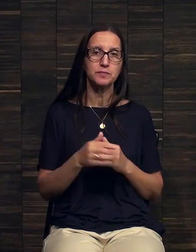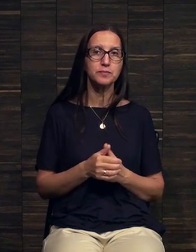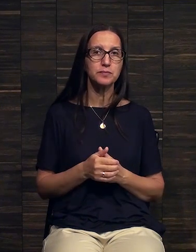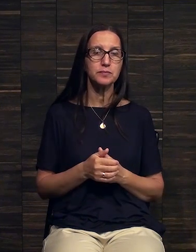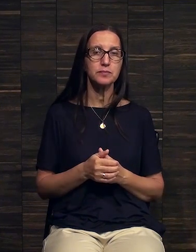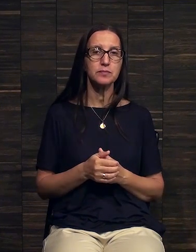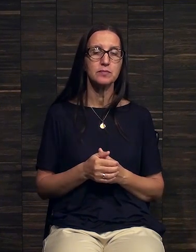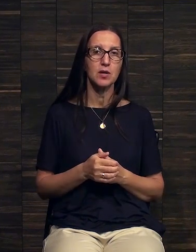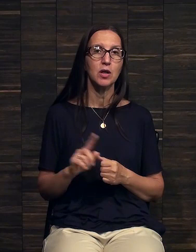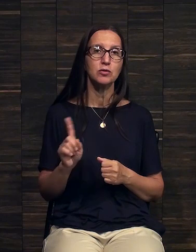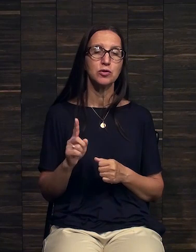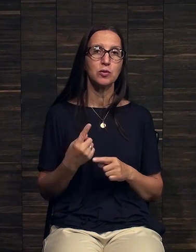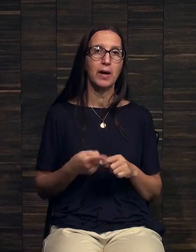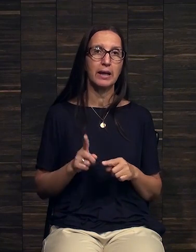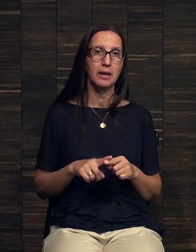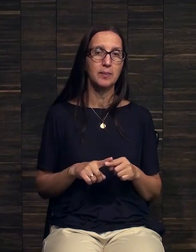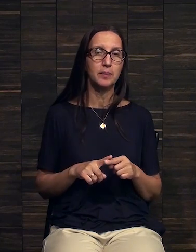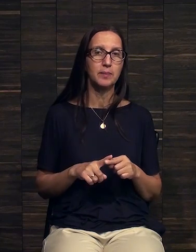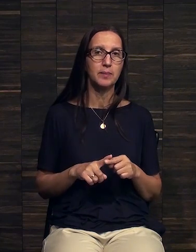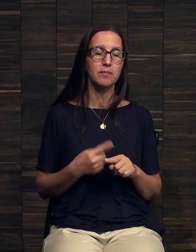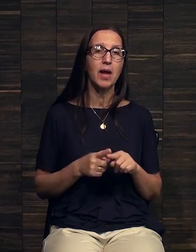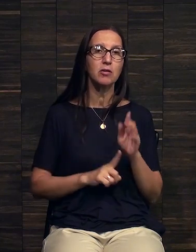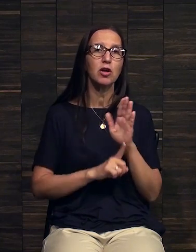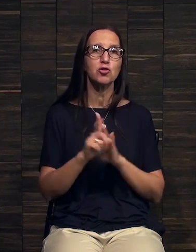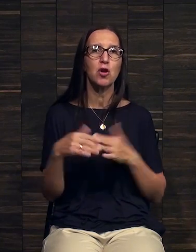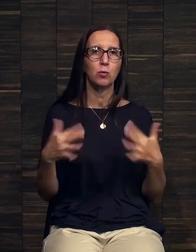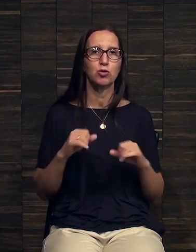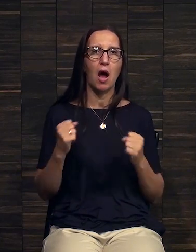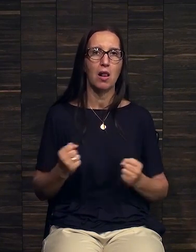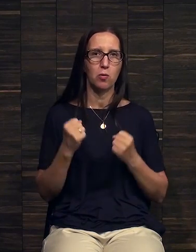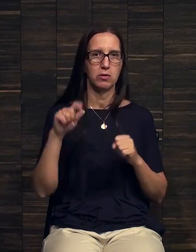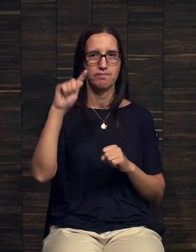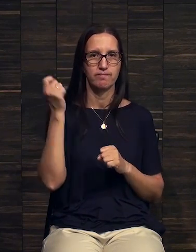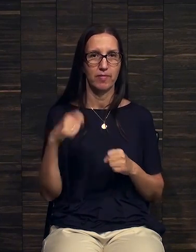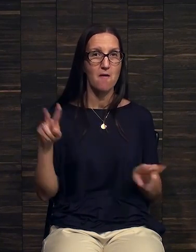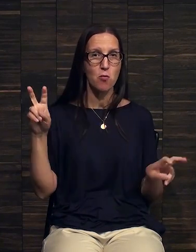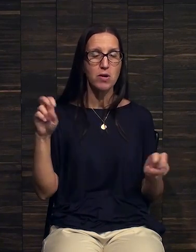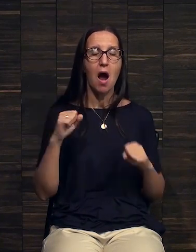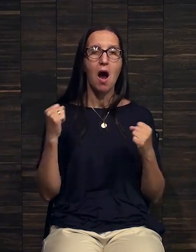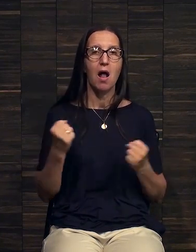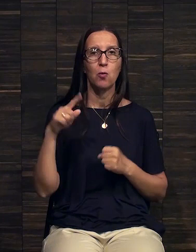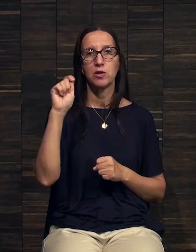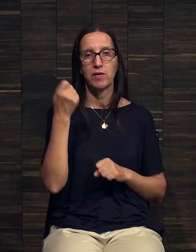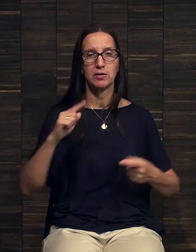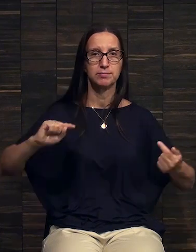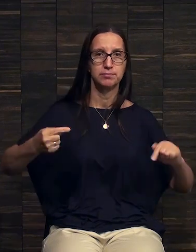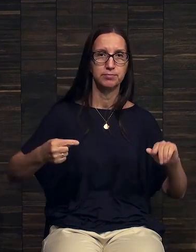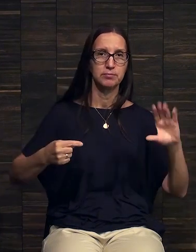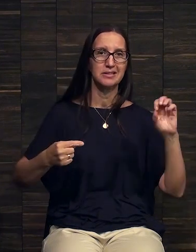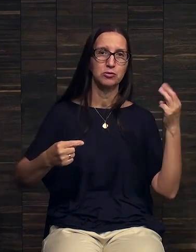from... Окей, я сейчас расскажу, что это. I will tell you это начало холодной войны. What it is. This is beginning холодной войны, of the Cold War. СССР, США,